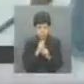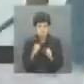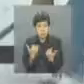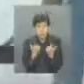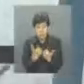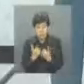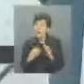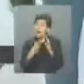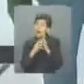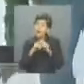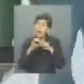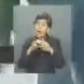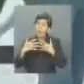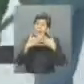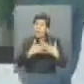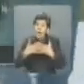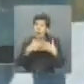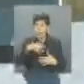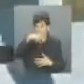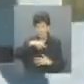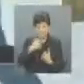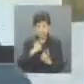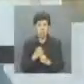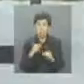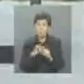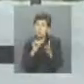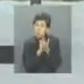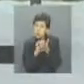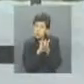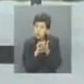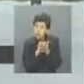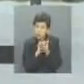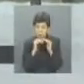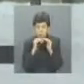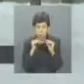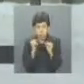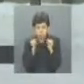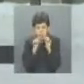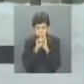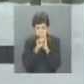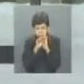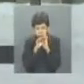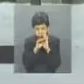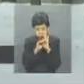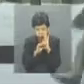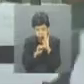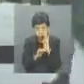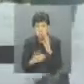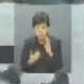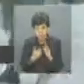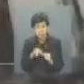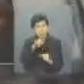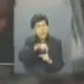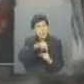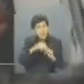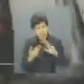กลางของรัฐเพนซิลเวเนียจนถึงรัฐนิวยอร์กอุณหภูมิลดต่ำลงอย่างรวดเร็วจากที่ก่อนหน้านี้พื้นที่ฝั่งตะวัน